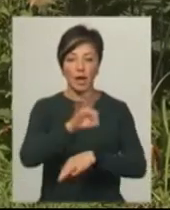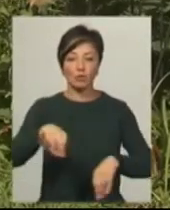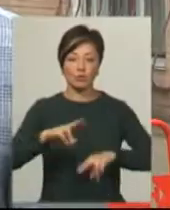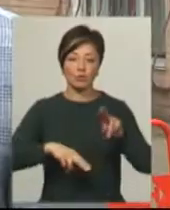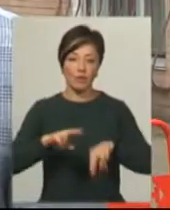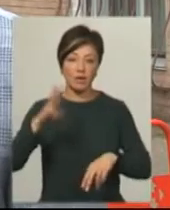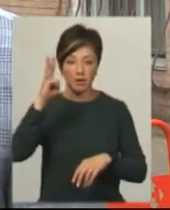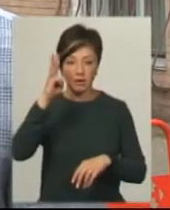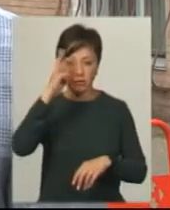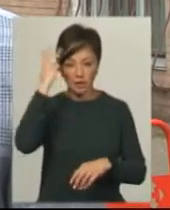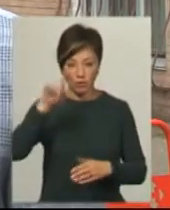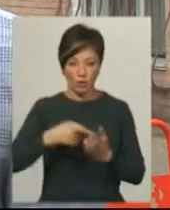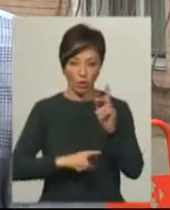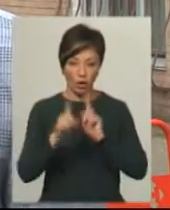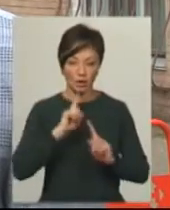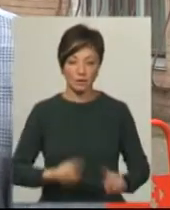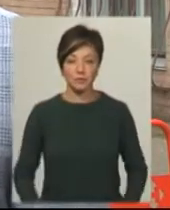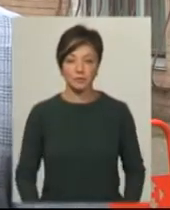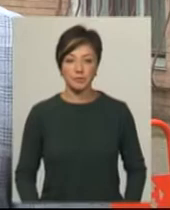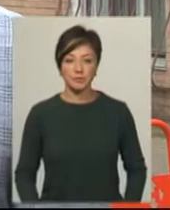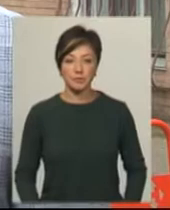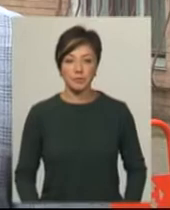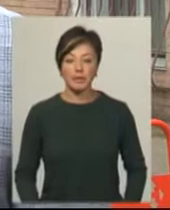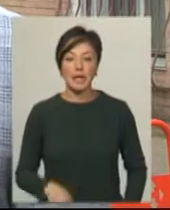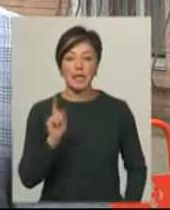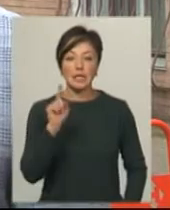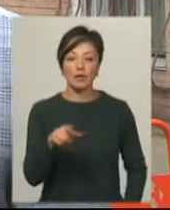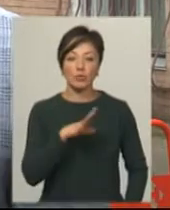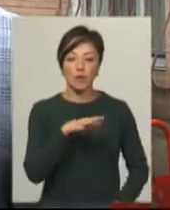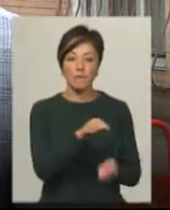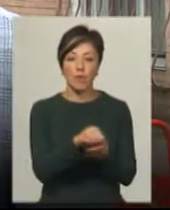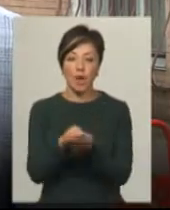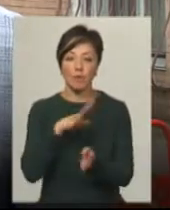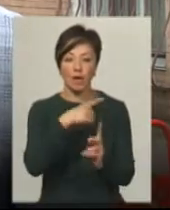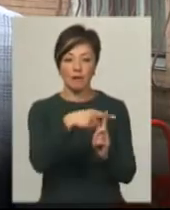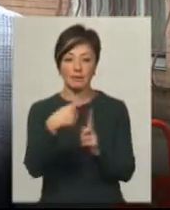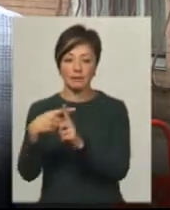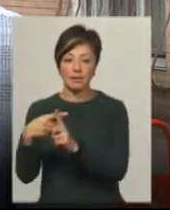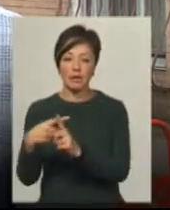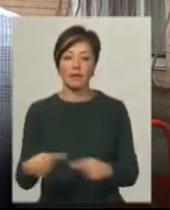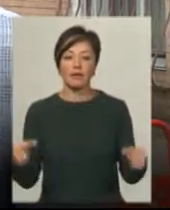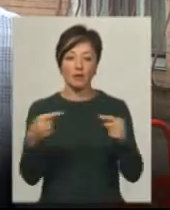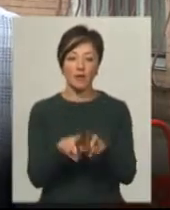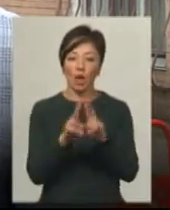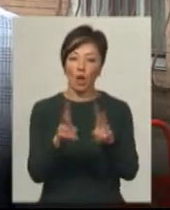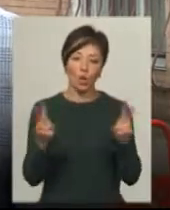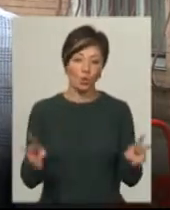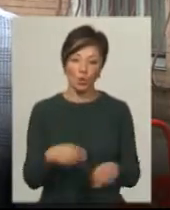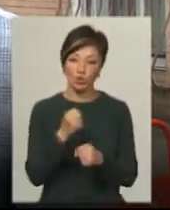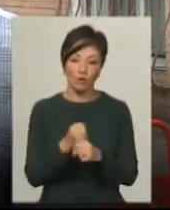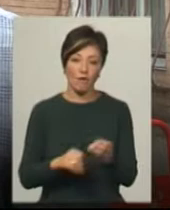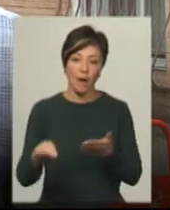архітектури, містобудування та земельних ресурсів Олександр Чернієвич. Там свій час були могили, були хрести. Відповідно, ніхто не зробив